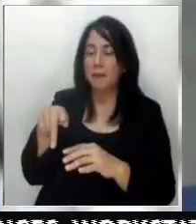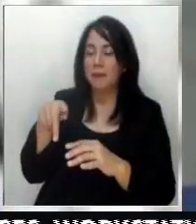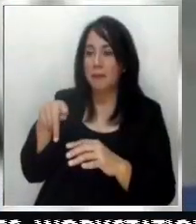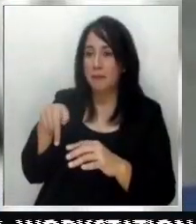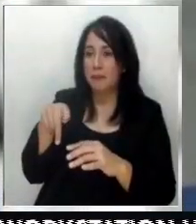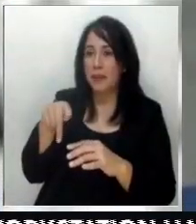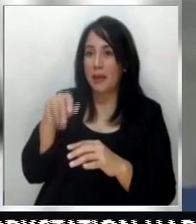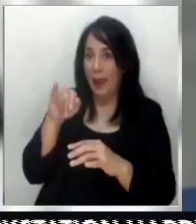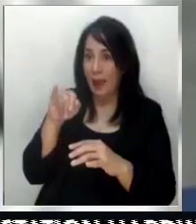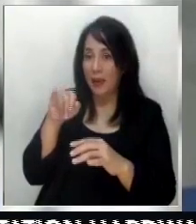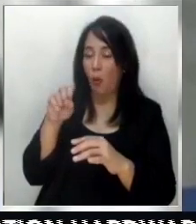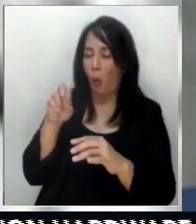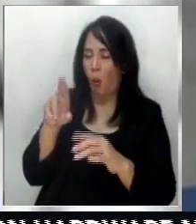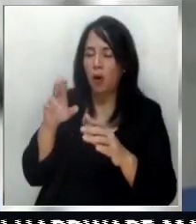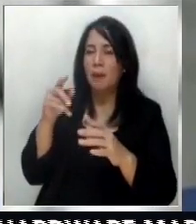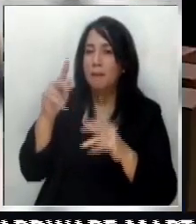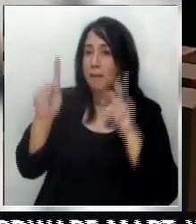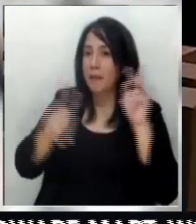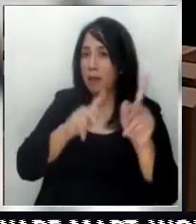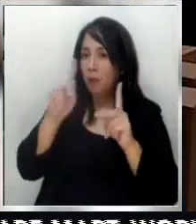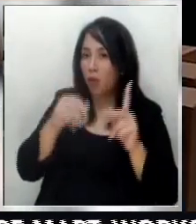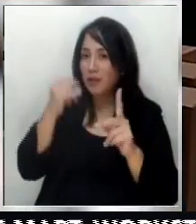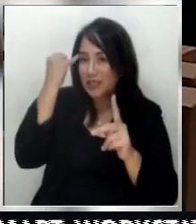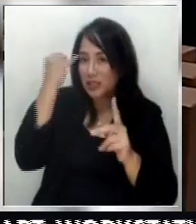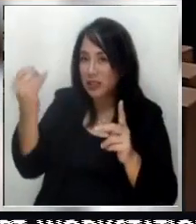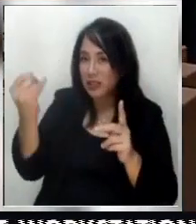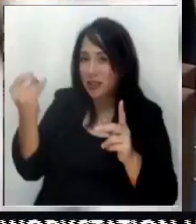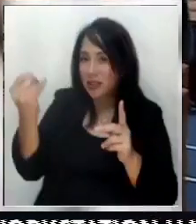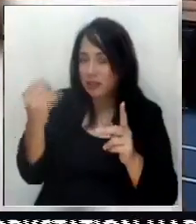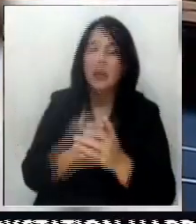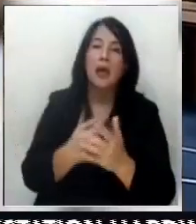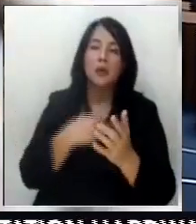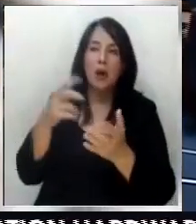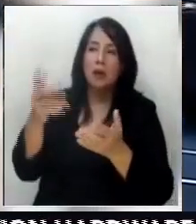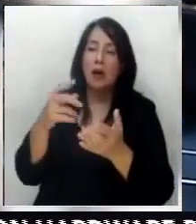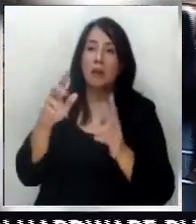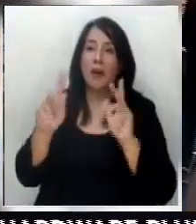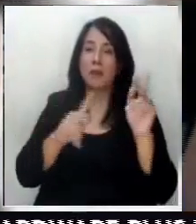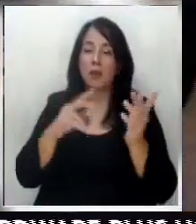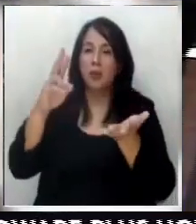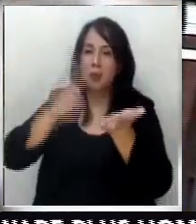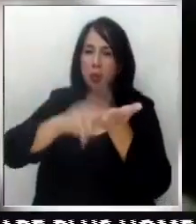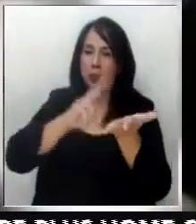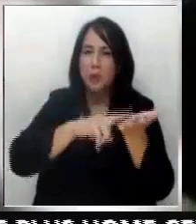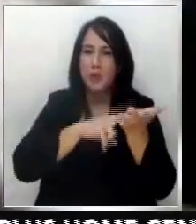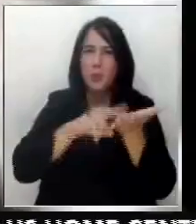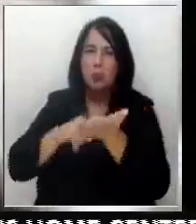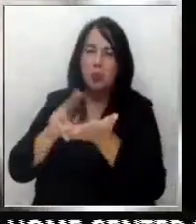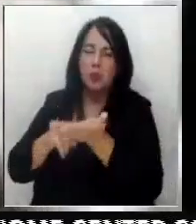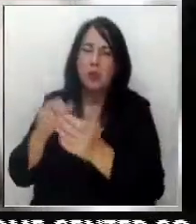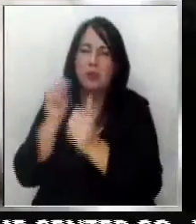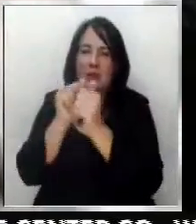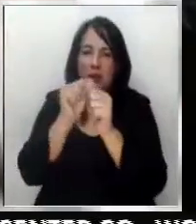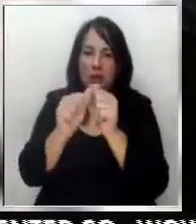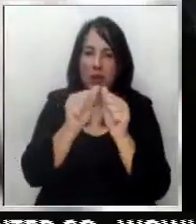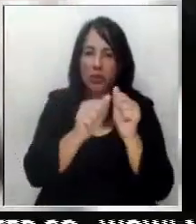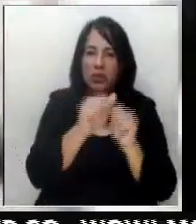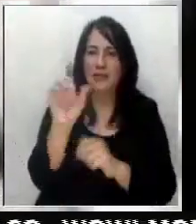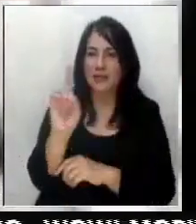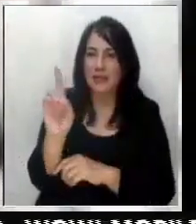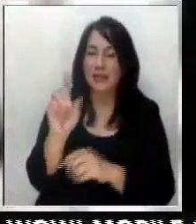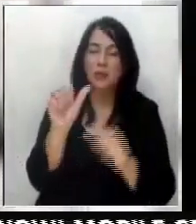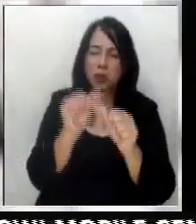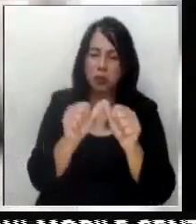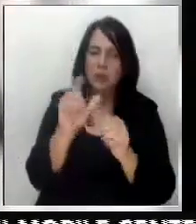People's Initiative, kukuha ng takdang bilang ng pirma ng mga nakatira sa kada legislative district. Madali lang naman ang tanong sa taong